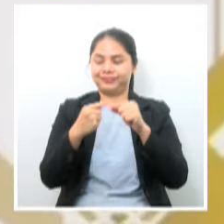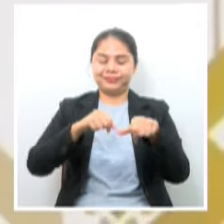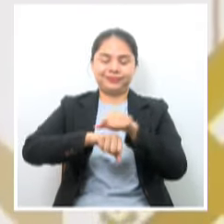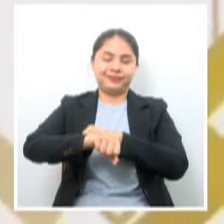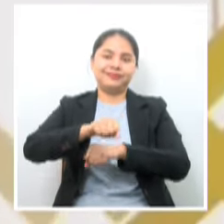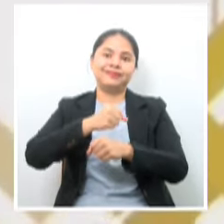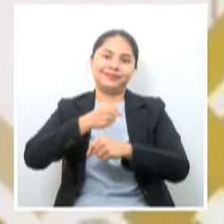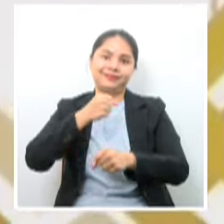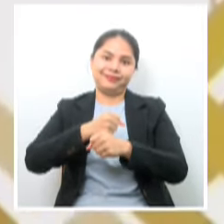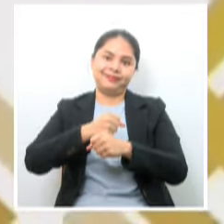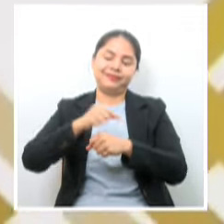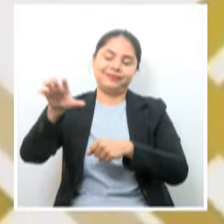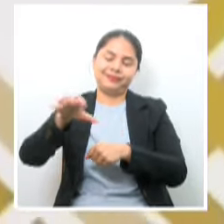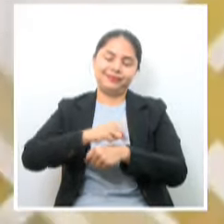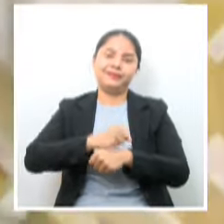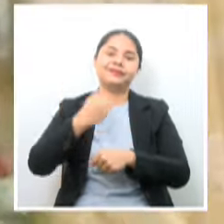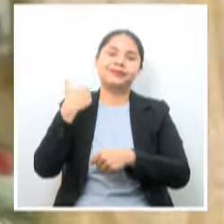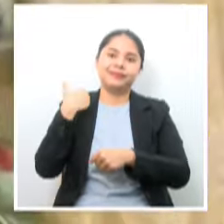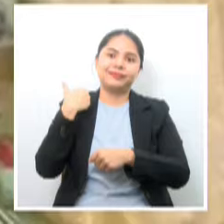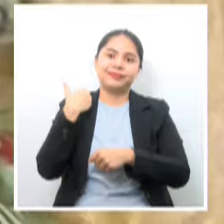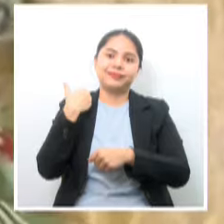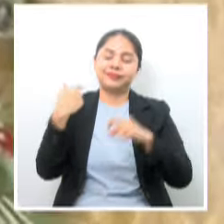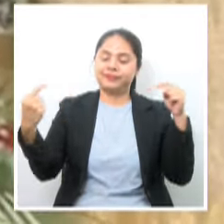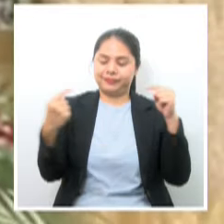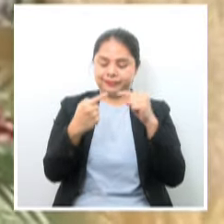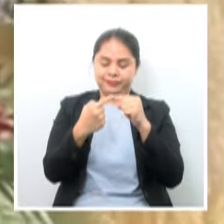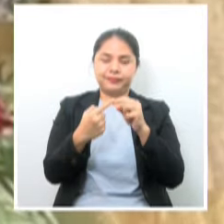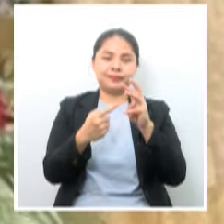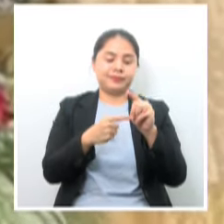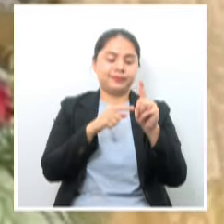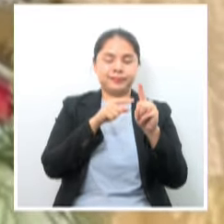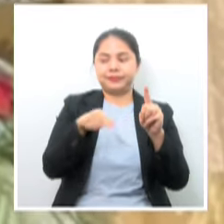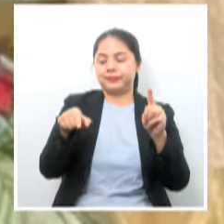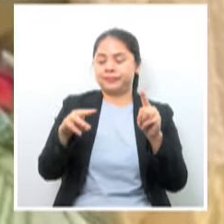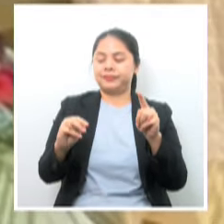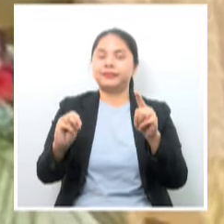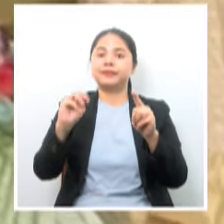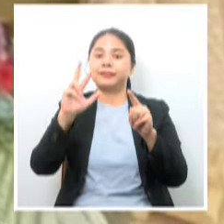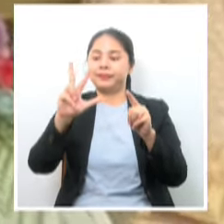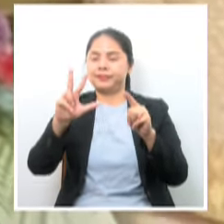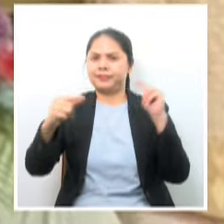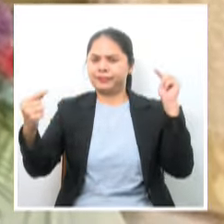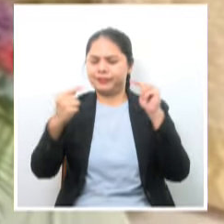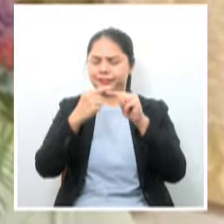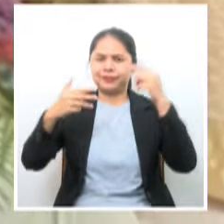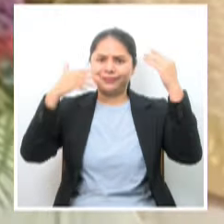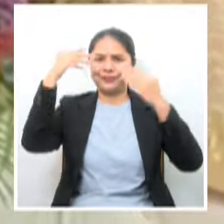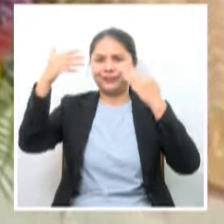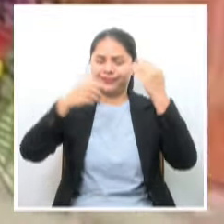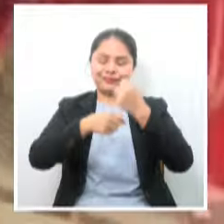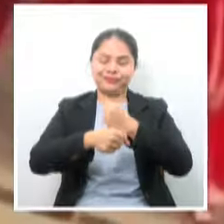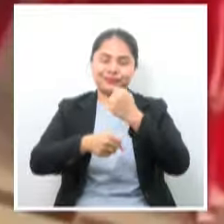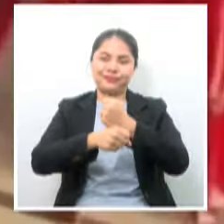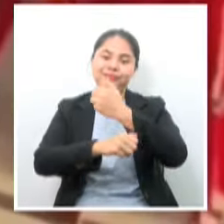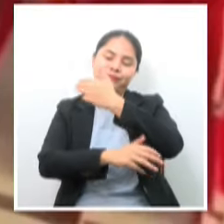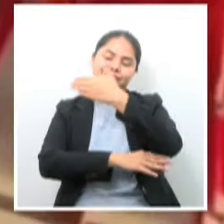คณิตศาสตร์ไปประยุกต์ใช้ระดับชั้นมัธยมศึกษาปีที่1ถึง3ในงานศิลปหัตถกรรมนักเรียนระดับชา